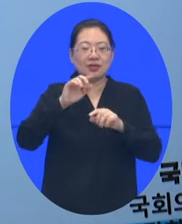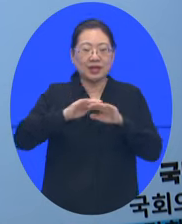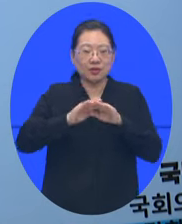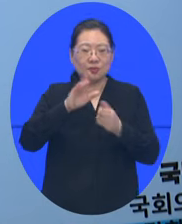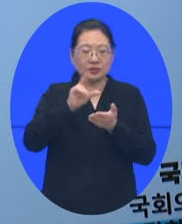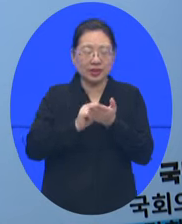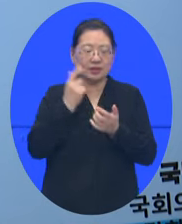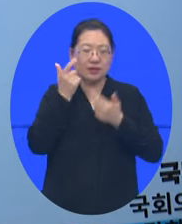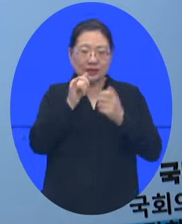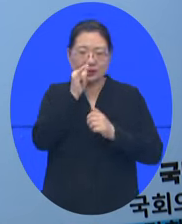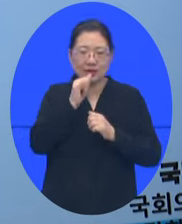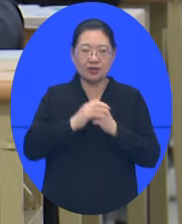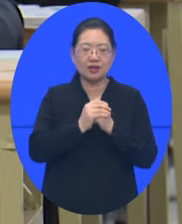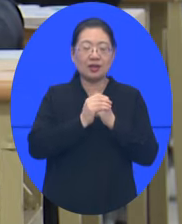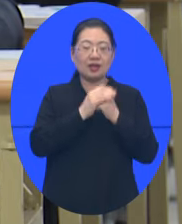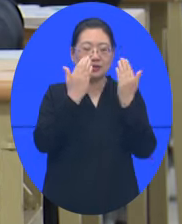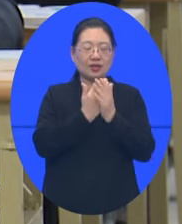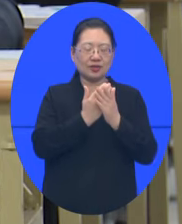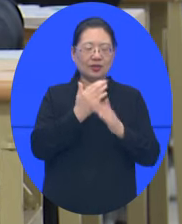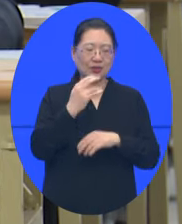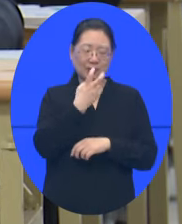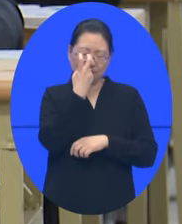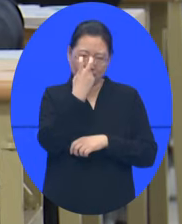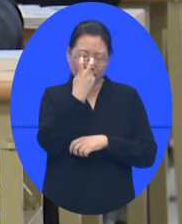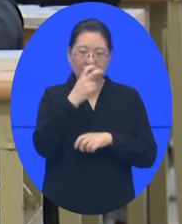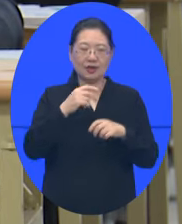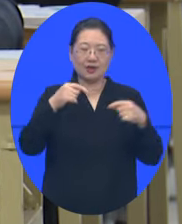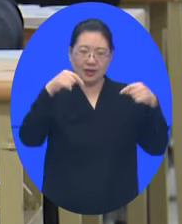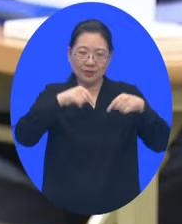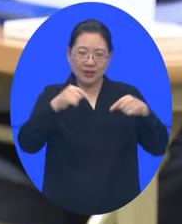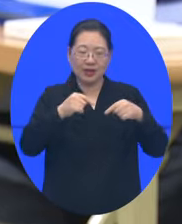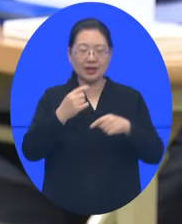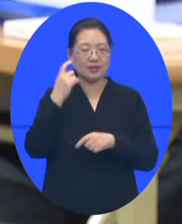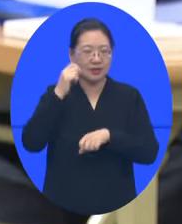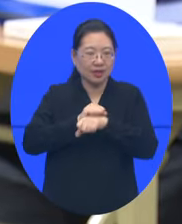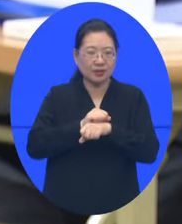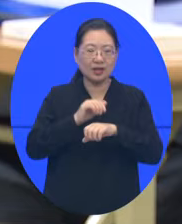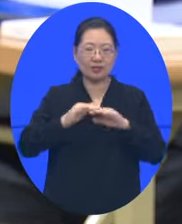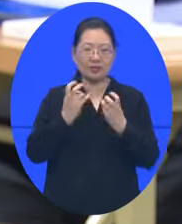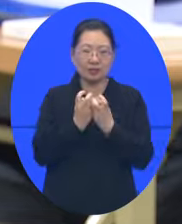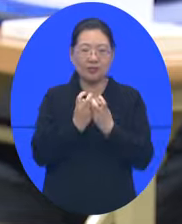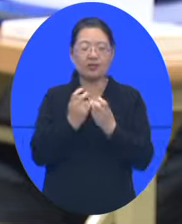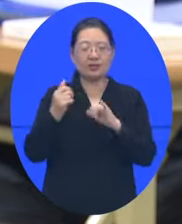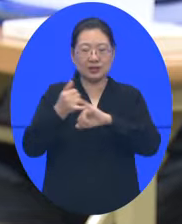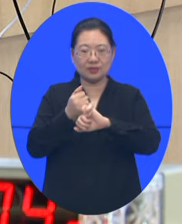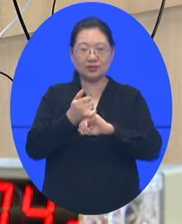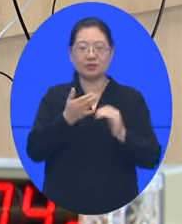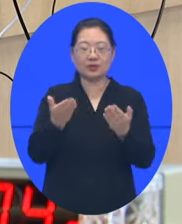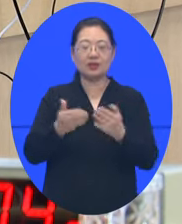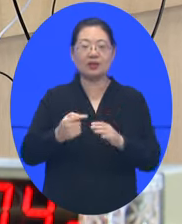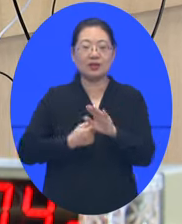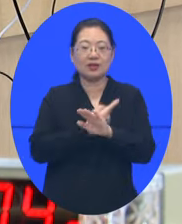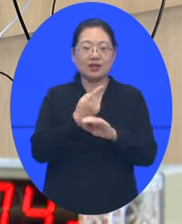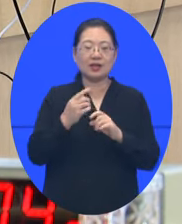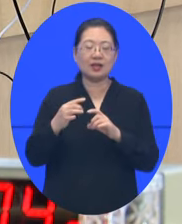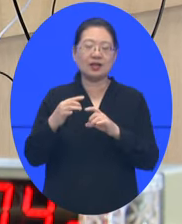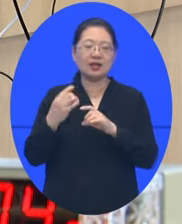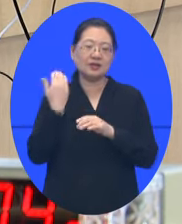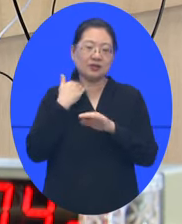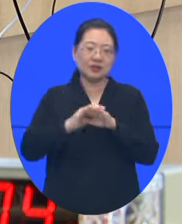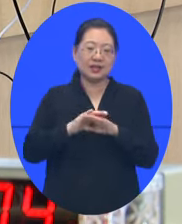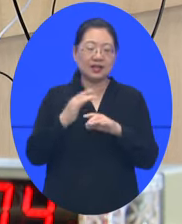자주 등장했습니다. 김 지사는 전체를 조감하며 협의해 슬기로운 방안을 만들 것을 약속했습니다.